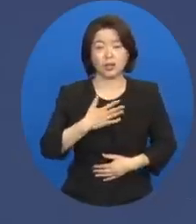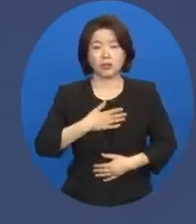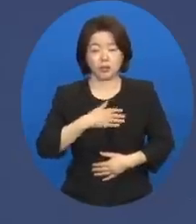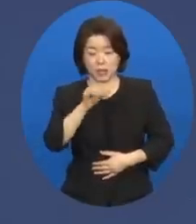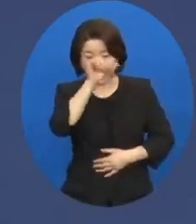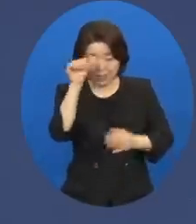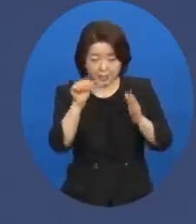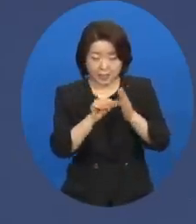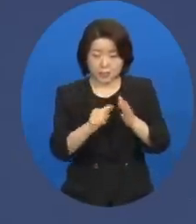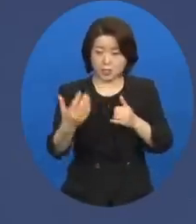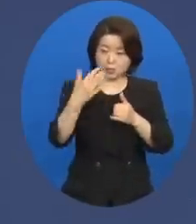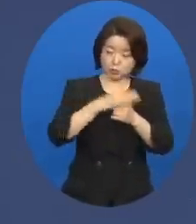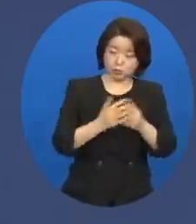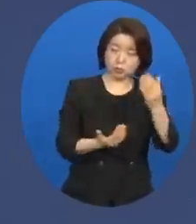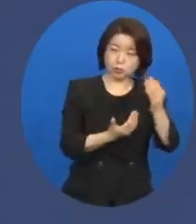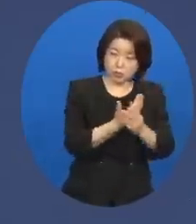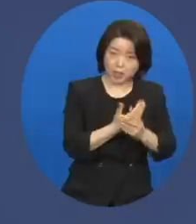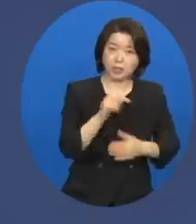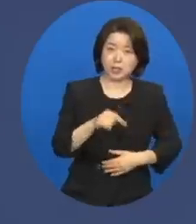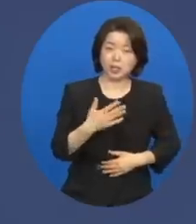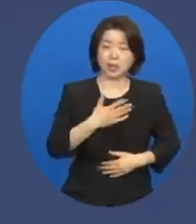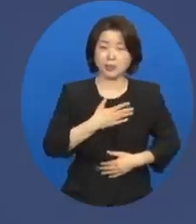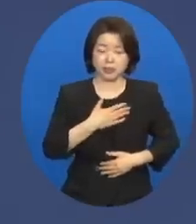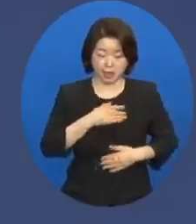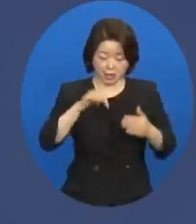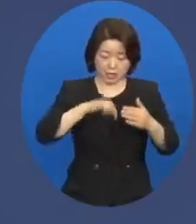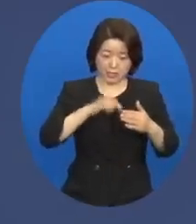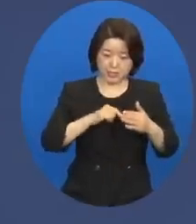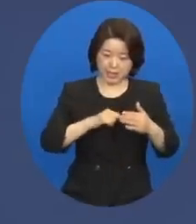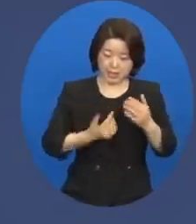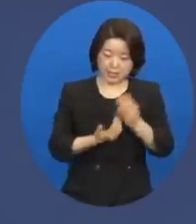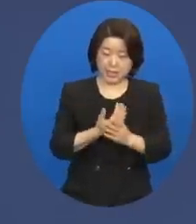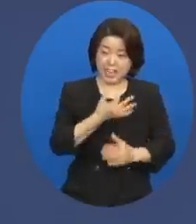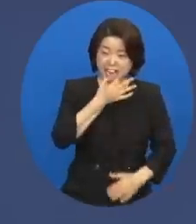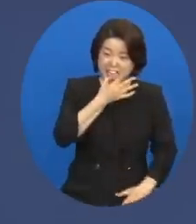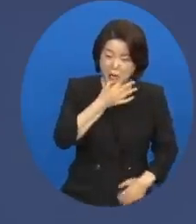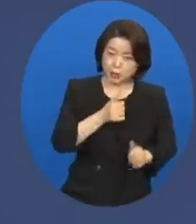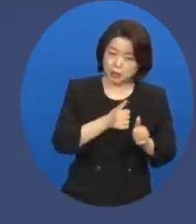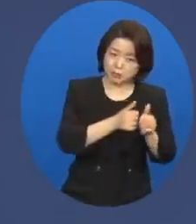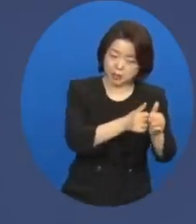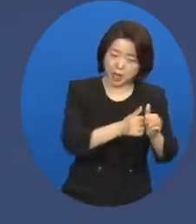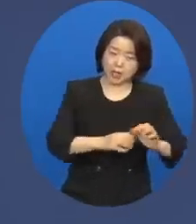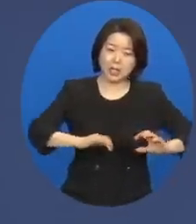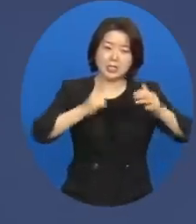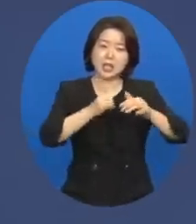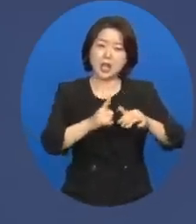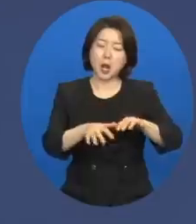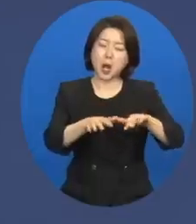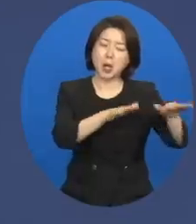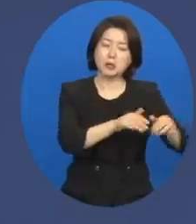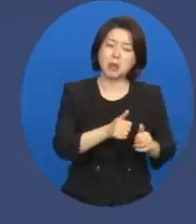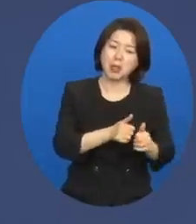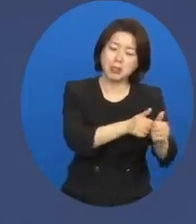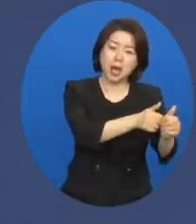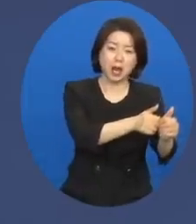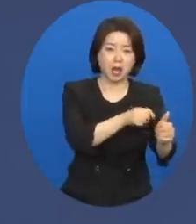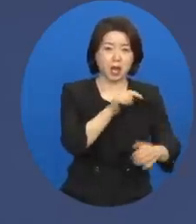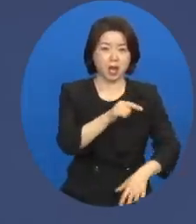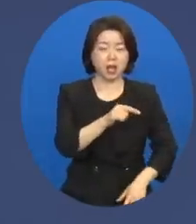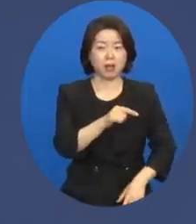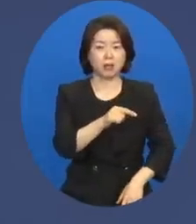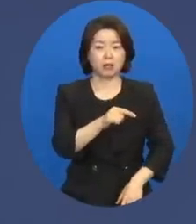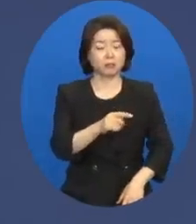인생에 주어져서 생긴 내 안에 생긴 욕심을 따라 세상 흐르는 물결을 따라 그냥